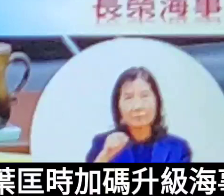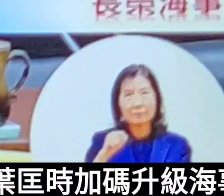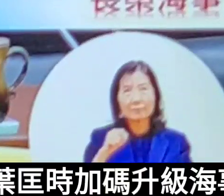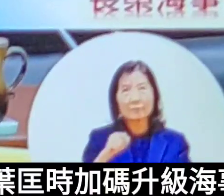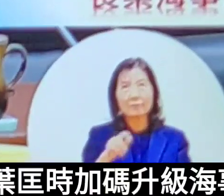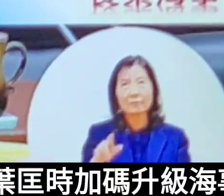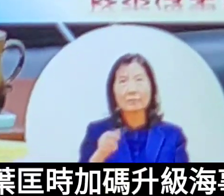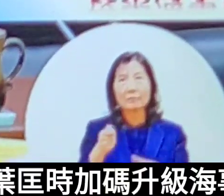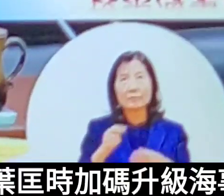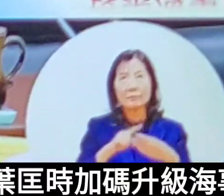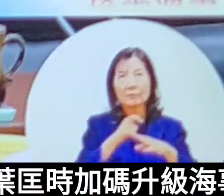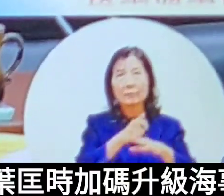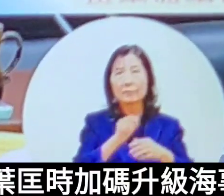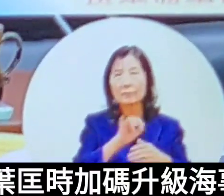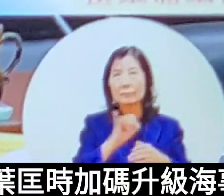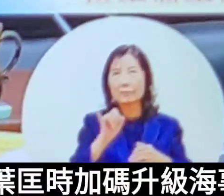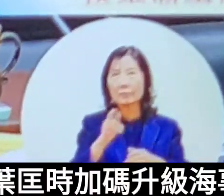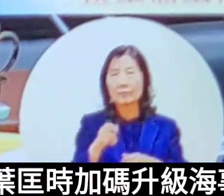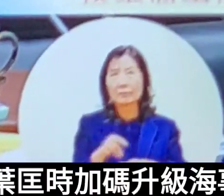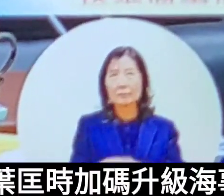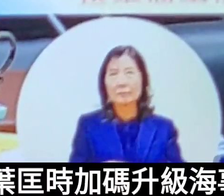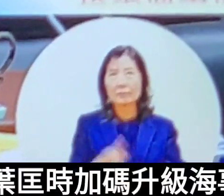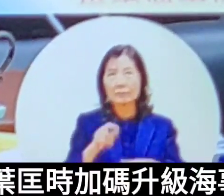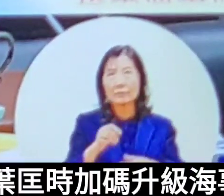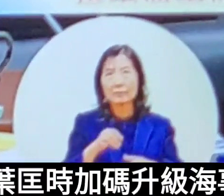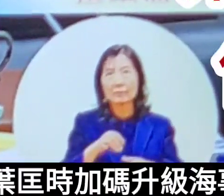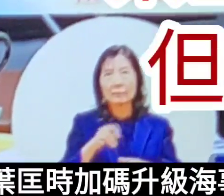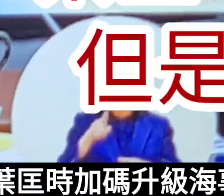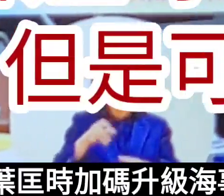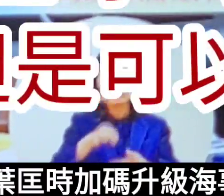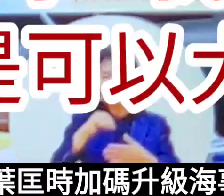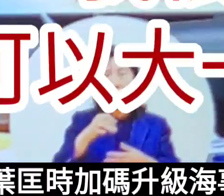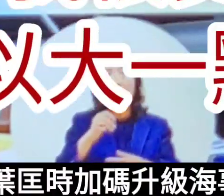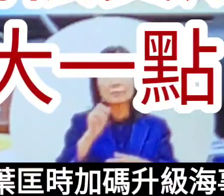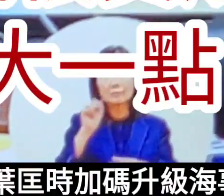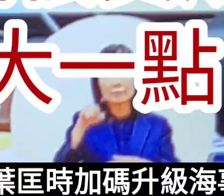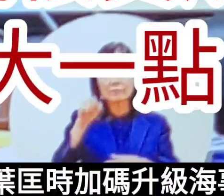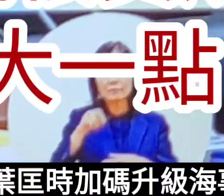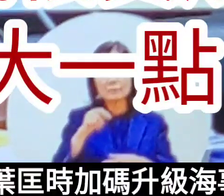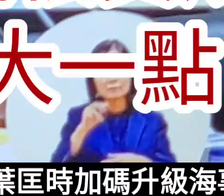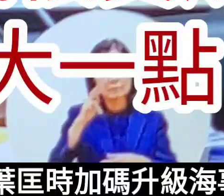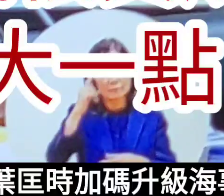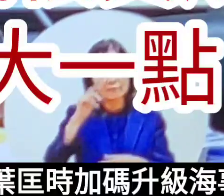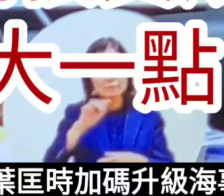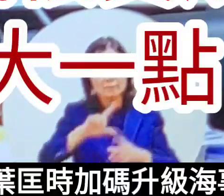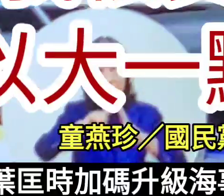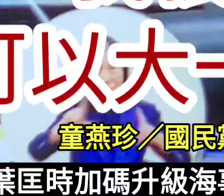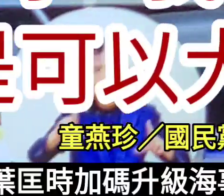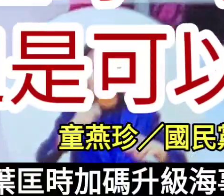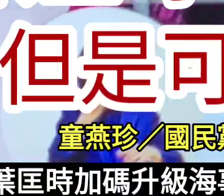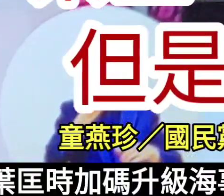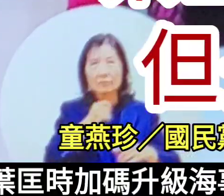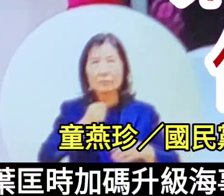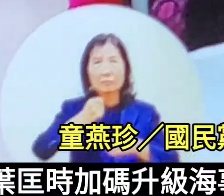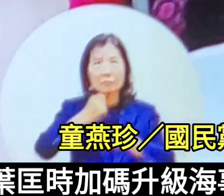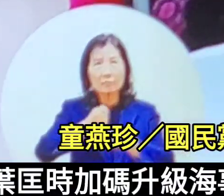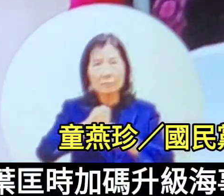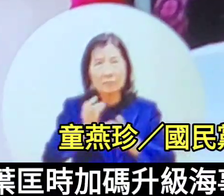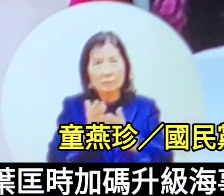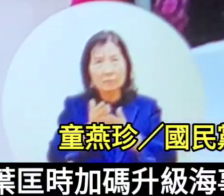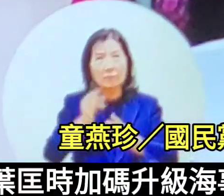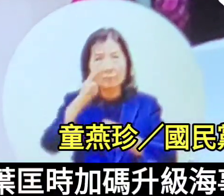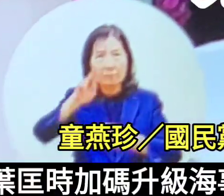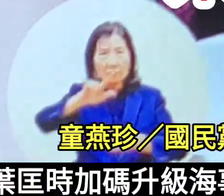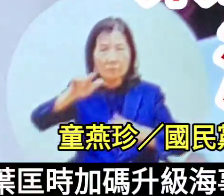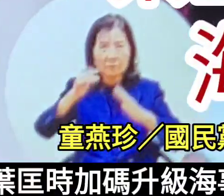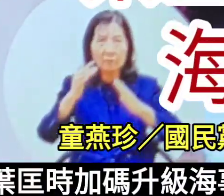哦、 这个有记录的。 谢谢主席，谢谢议员啊，我觉得那个我很赞成这样的方向，可是我认为呢可以更大一点，不是光军舰博物馆，而是一个海